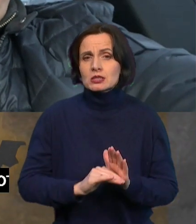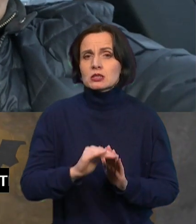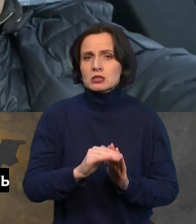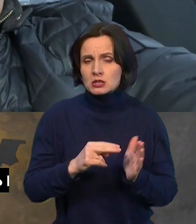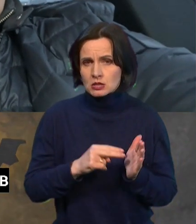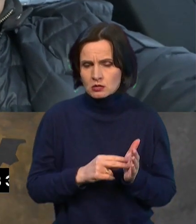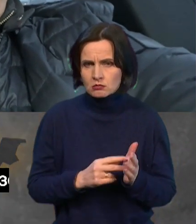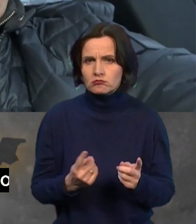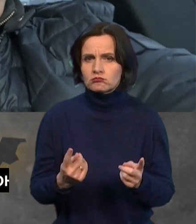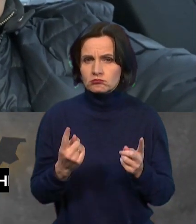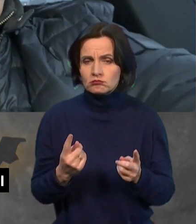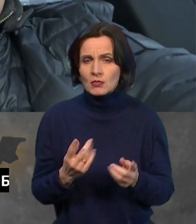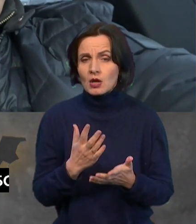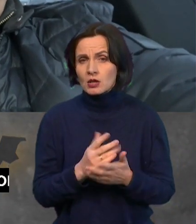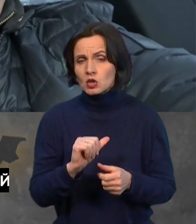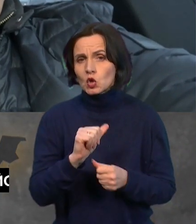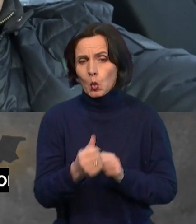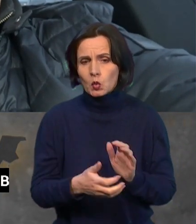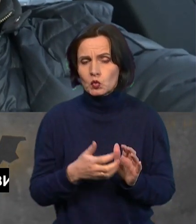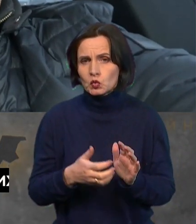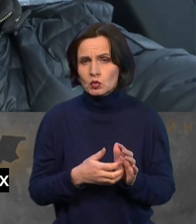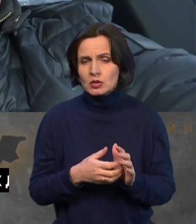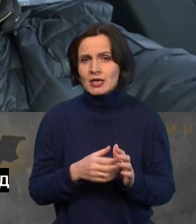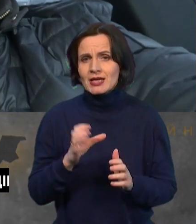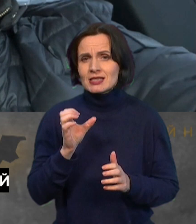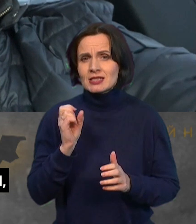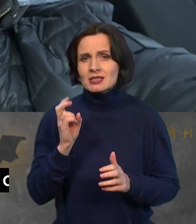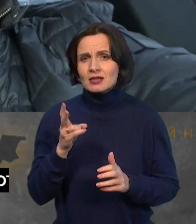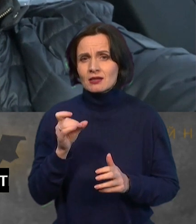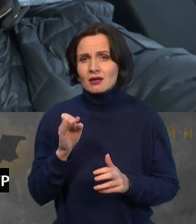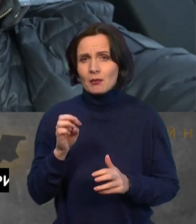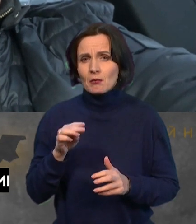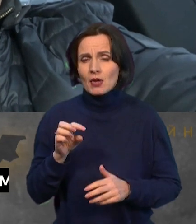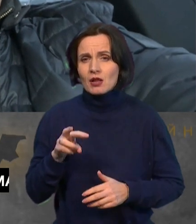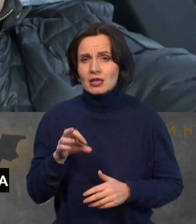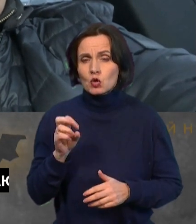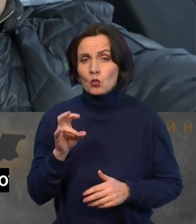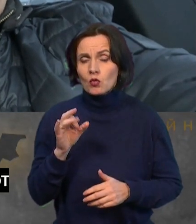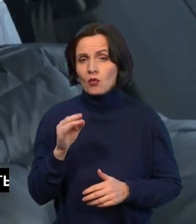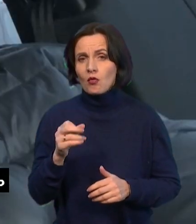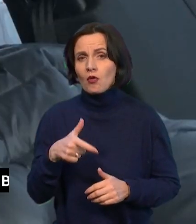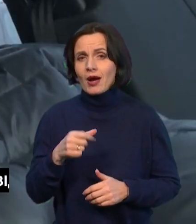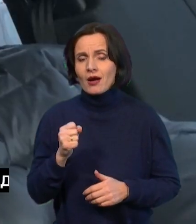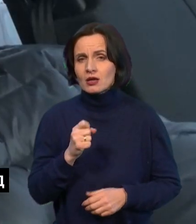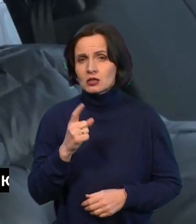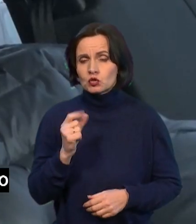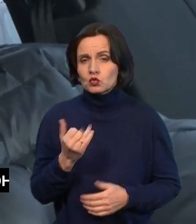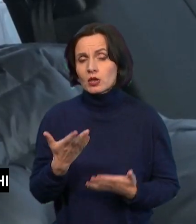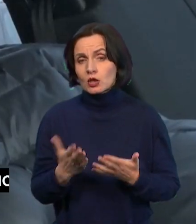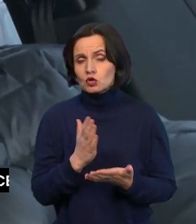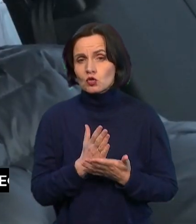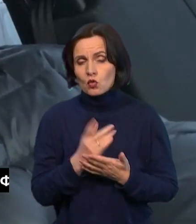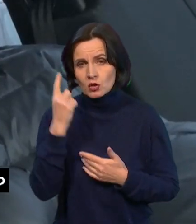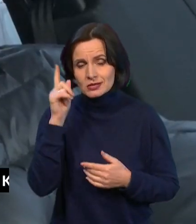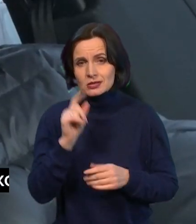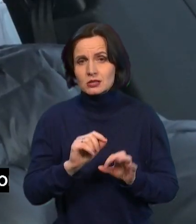суттєвий. Навіть є деякий дефіцит по скрапленому газу. Але якщо ви знаєте особливості встановлення